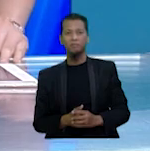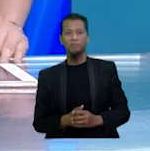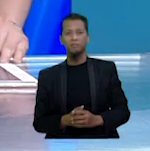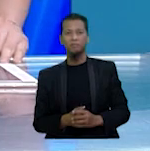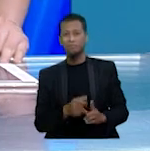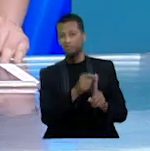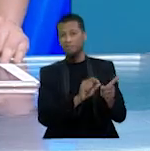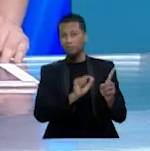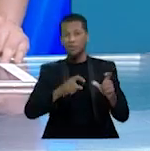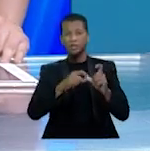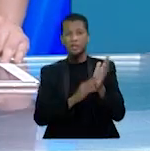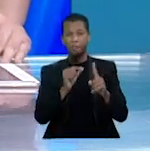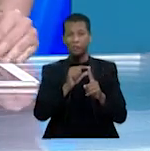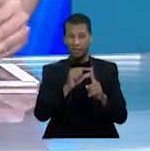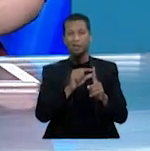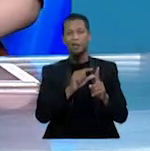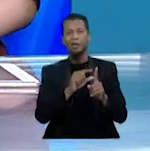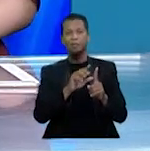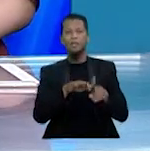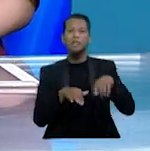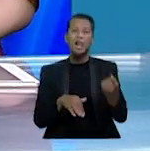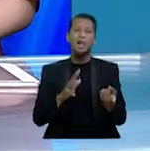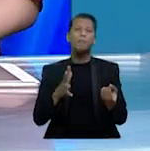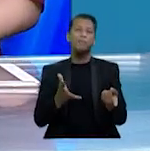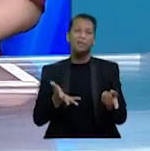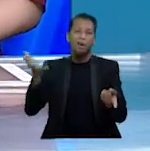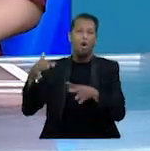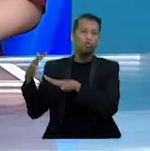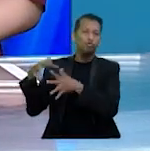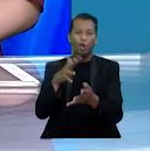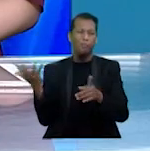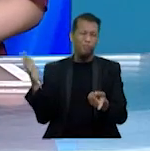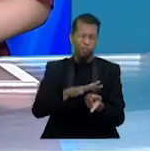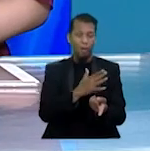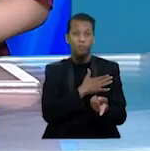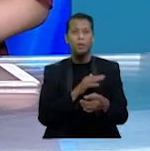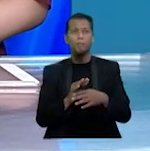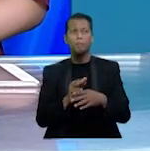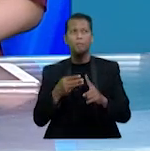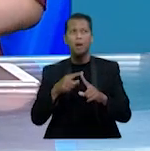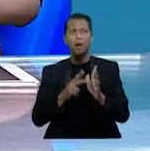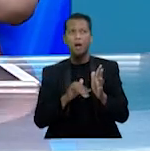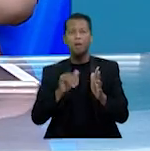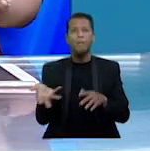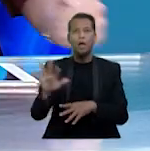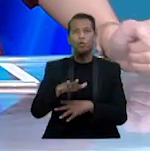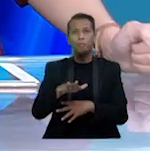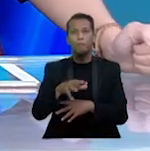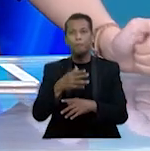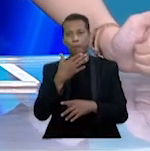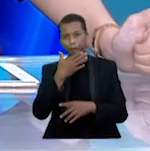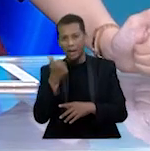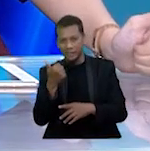Berita seorang siswi SMP tewas tertimpa longsor di rumahnya di Kabupaten Banyumas, Jawa Tengah. Longsor terjadi setelah kawasan ini